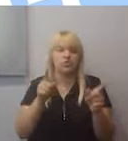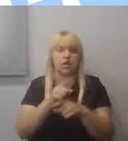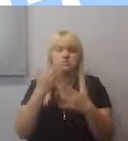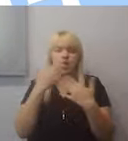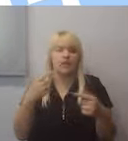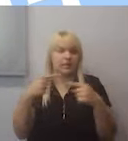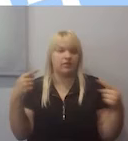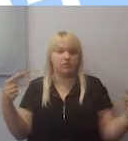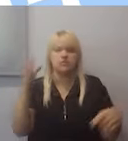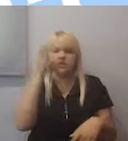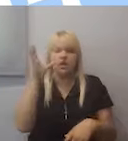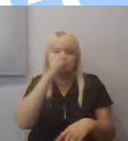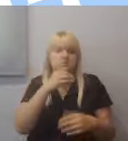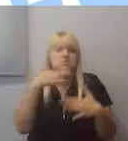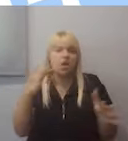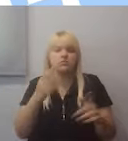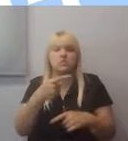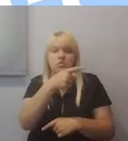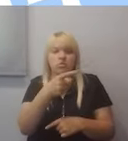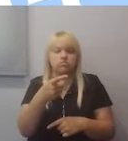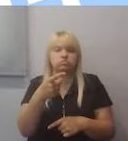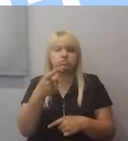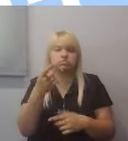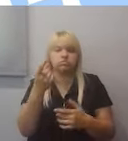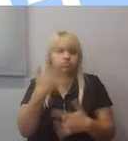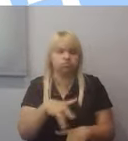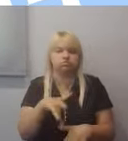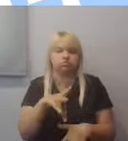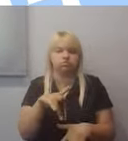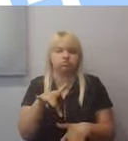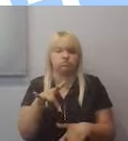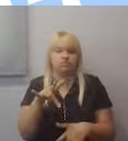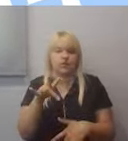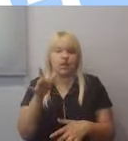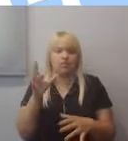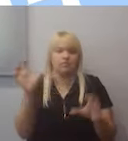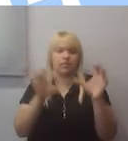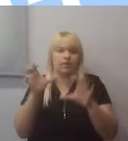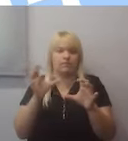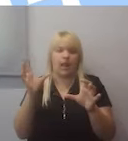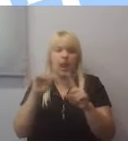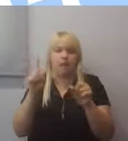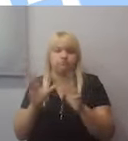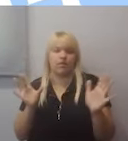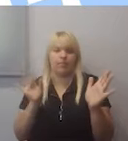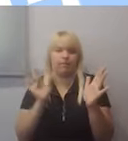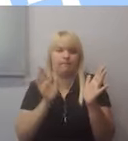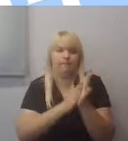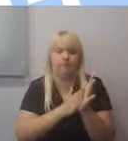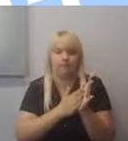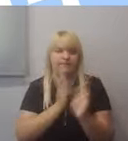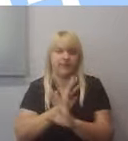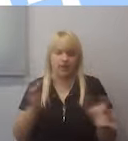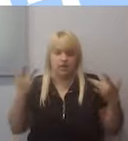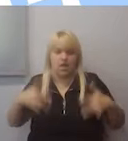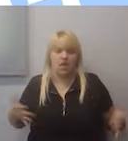daudz bet tu esi pliks un varbūt tikai pirts lapa pielipusi pie dibena tas ir viss kas tavā rīcībā ja un tad par inventāru bet